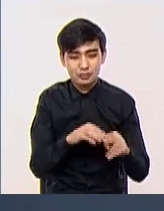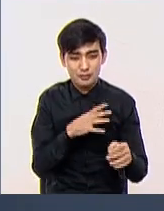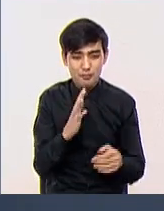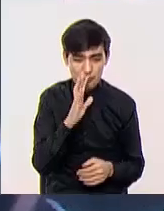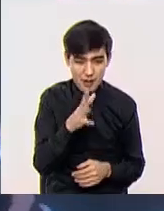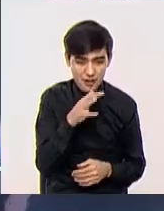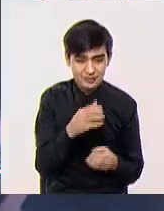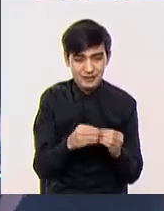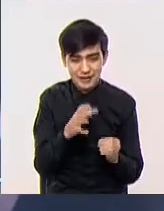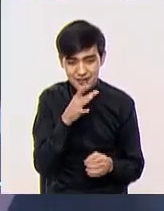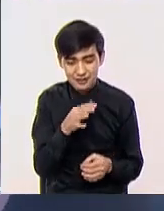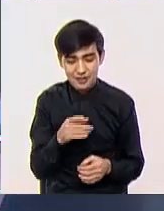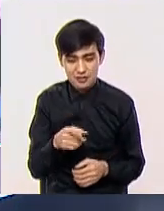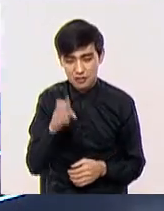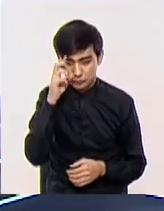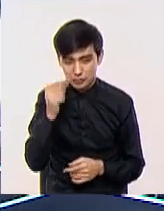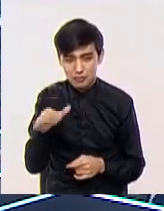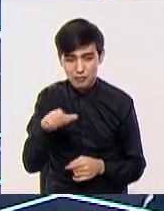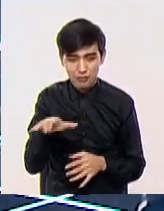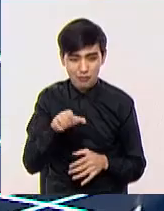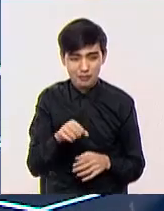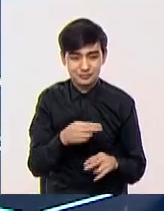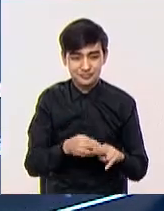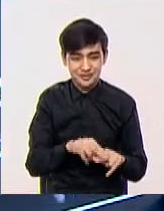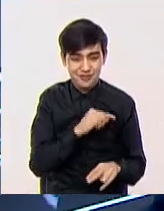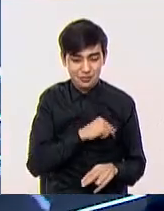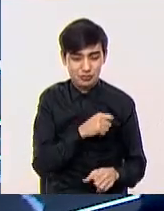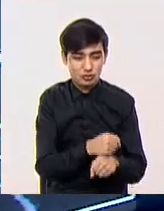жыл өткен, бірақ мемлекеттен қаржы сұрай беретін кәсіпорындардың қызметін тоқтату қажет екен.